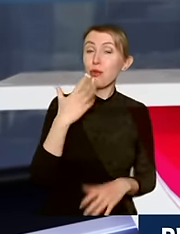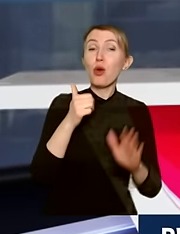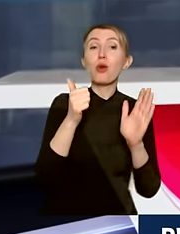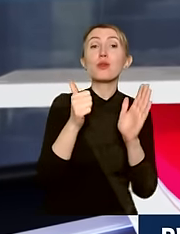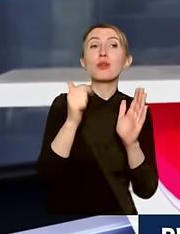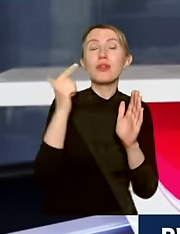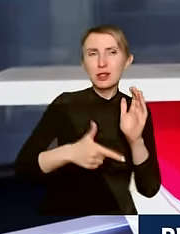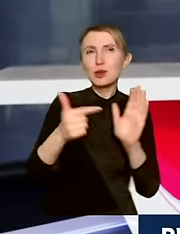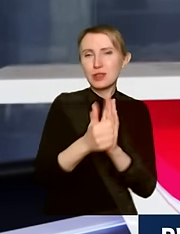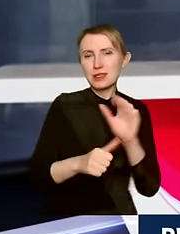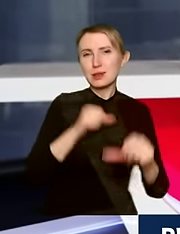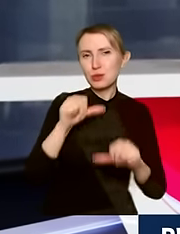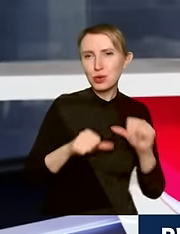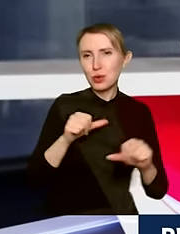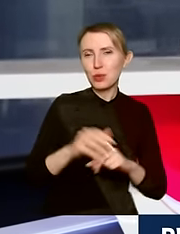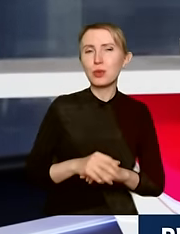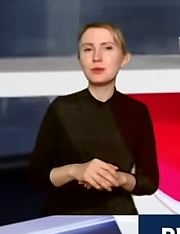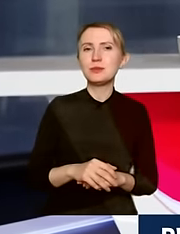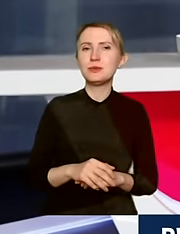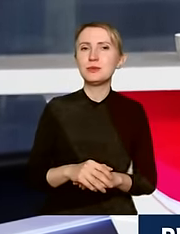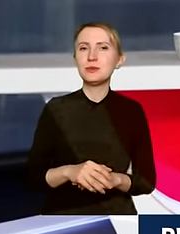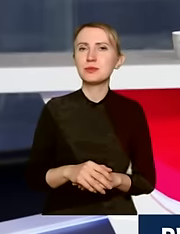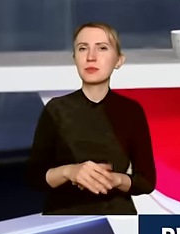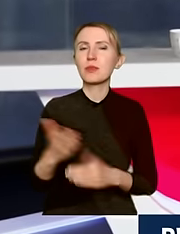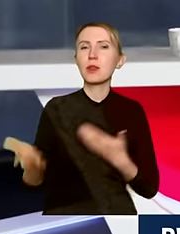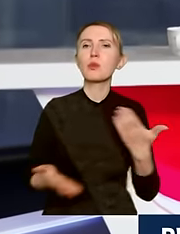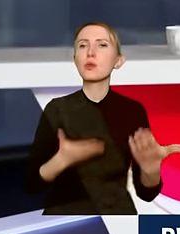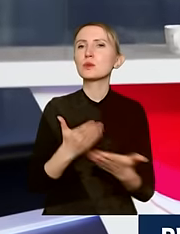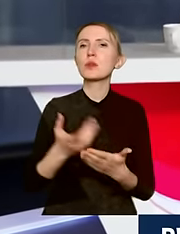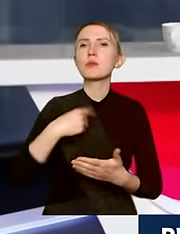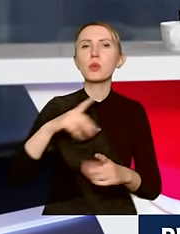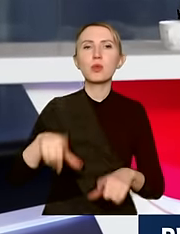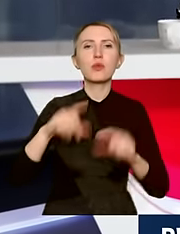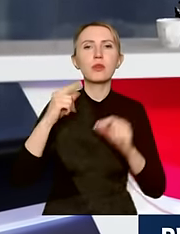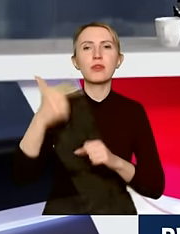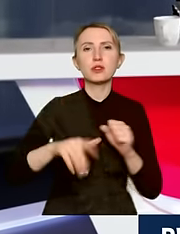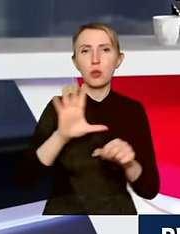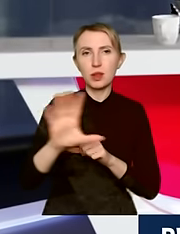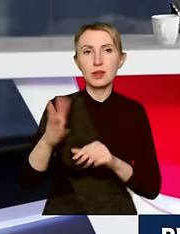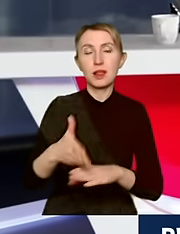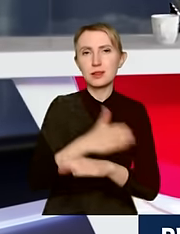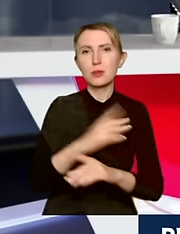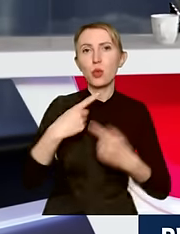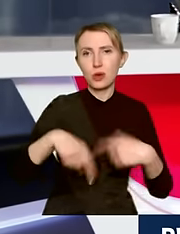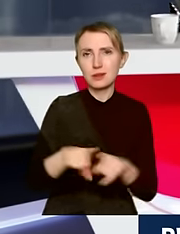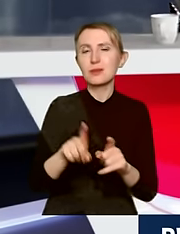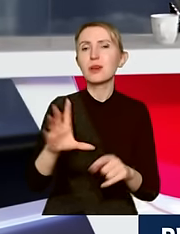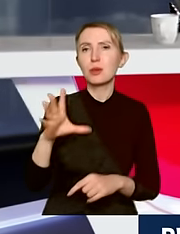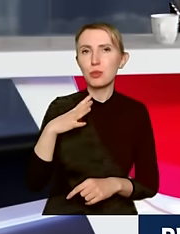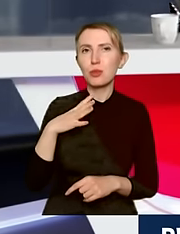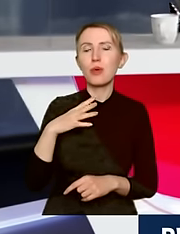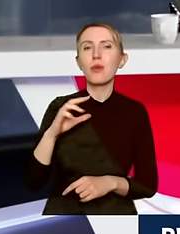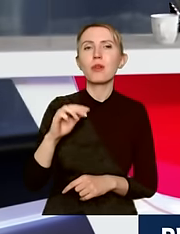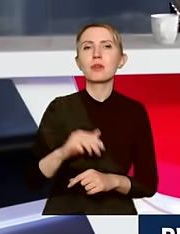roku i o jednym z wielu postulatów, z którymi szliśmy do wyborów w roku 15, które zostało zrealizowane w tym pierwszym